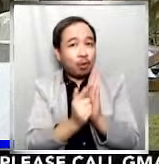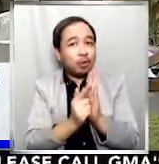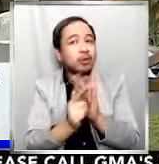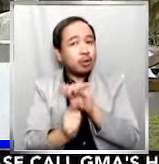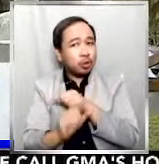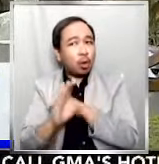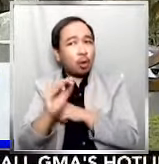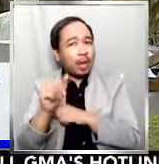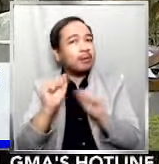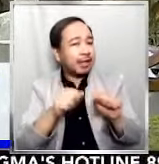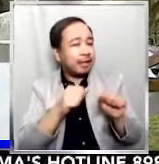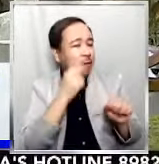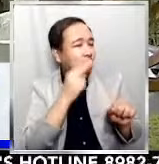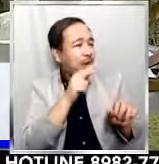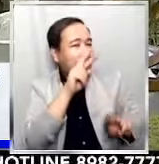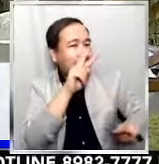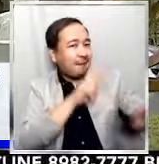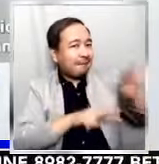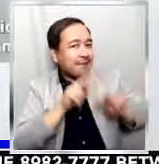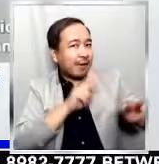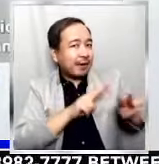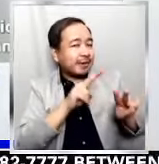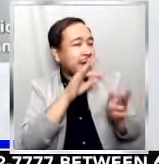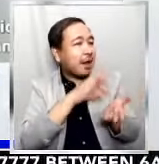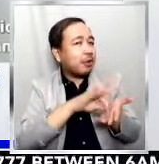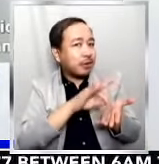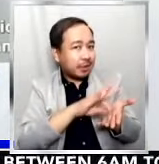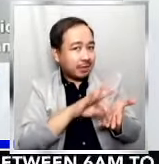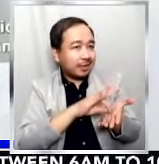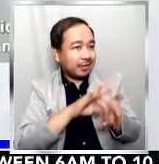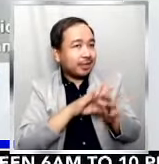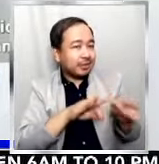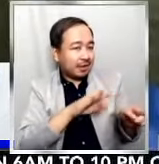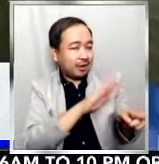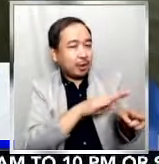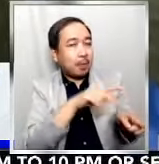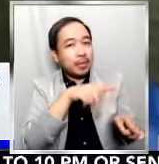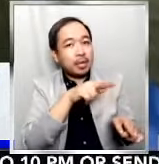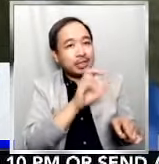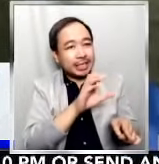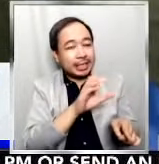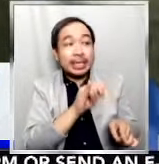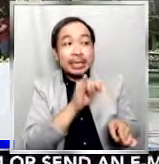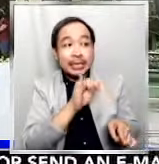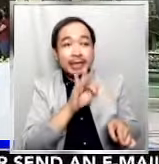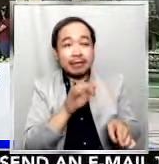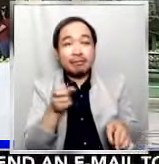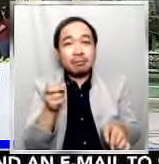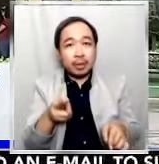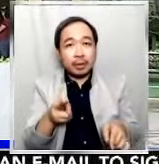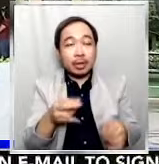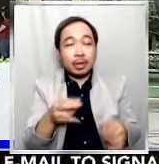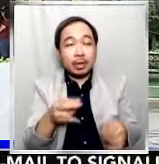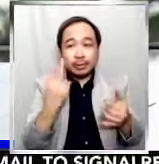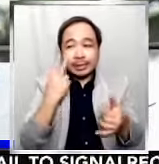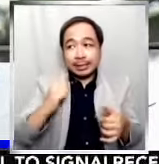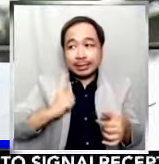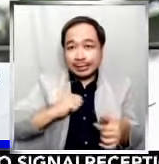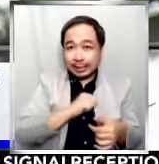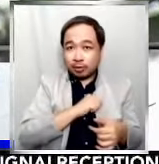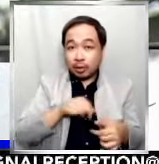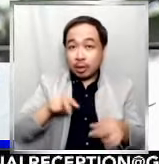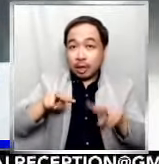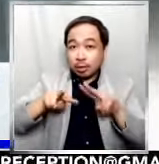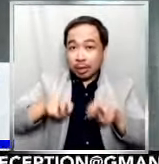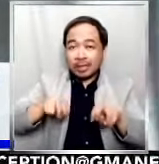sa hiling ng autoridad o sa utos ng chairman. Ang buweltang ito ng Pangulo sa mga senador na nag-iimbisiga, bahagi ng kanyang pagtatanggol sa